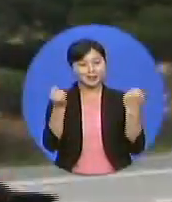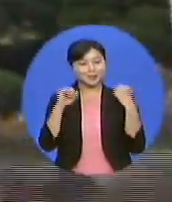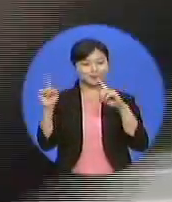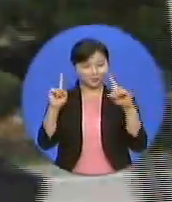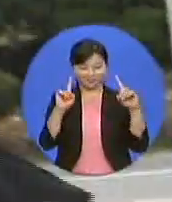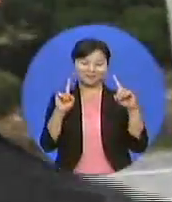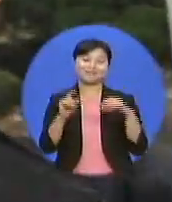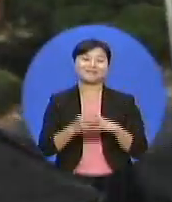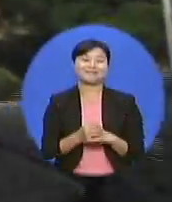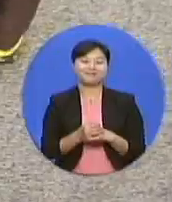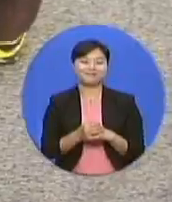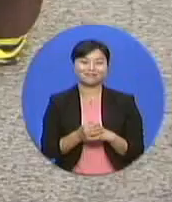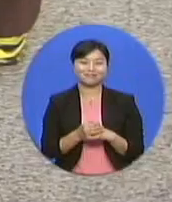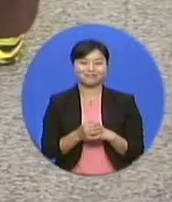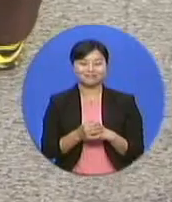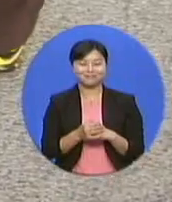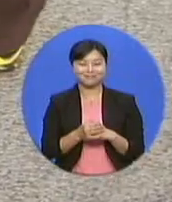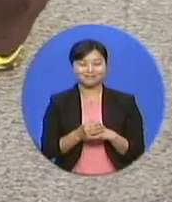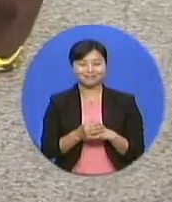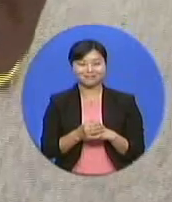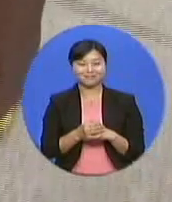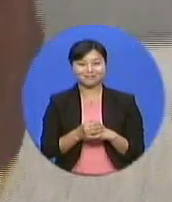가득하다.